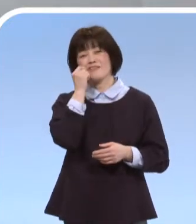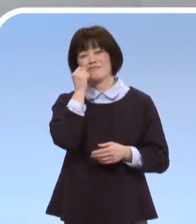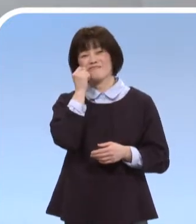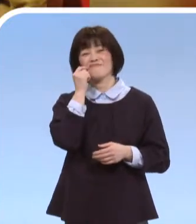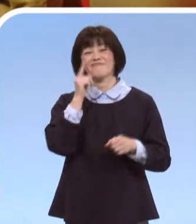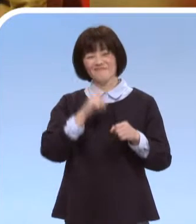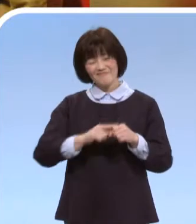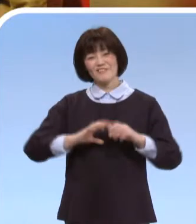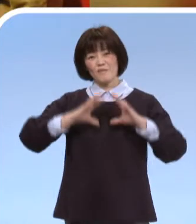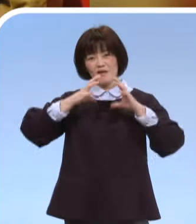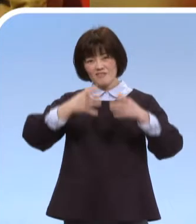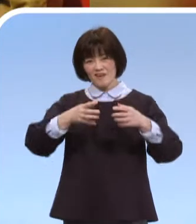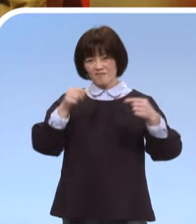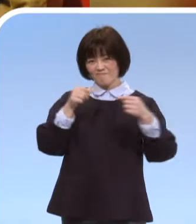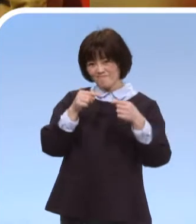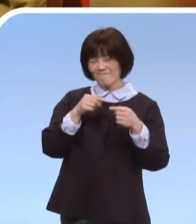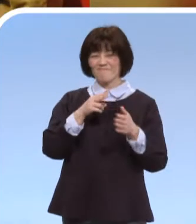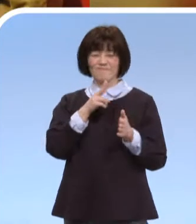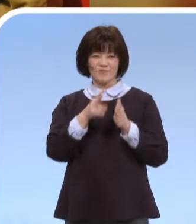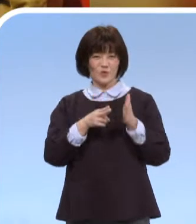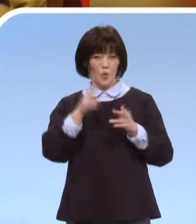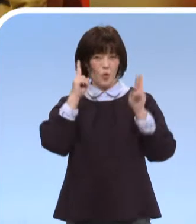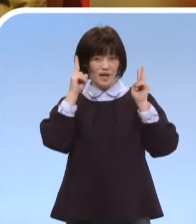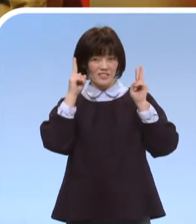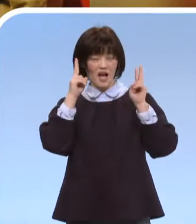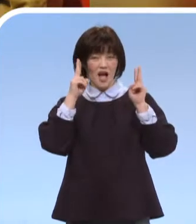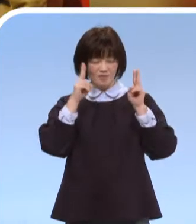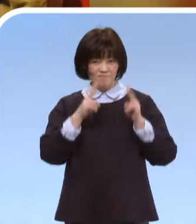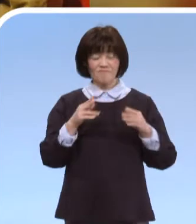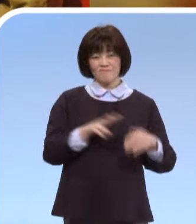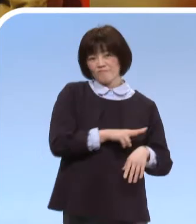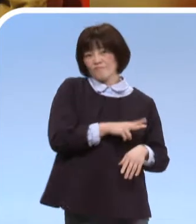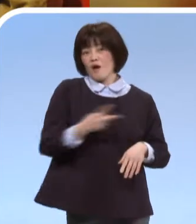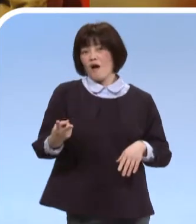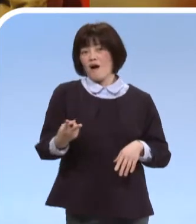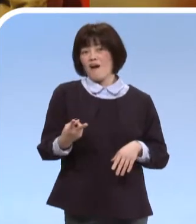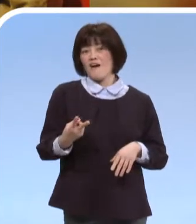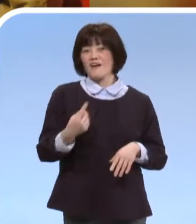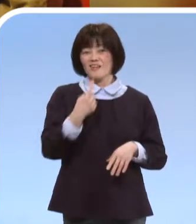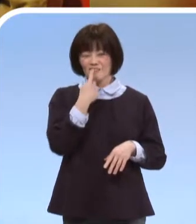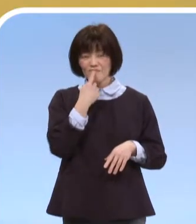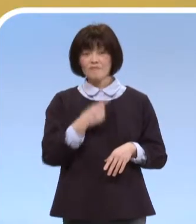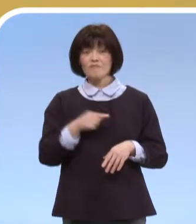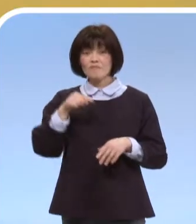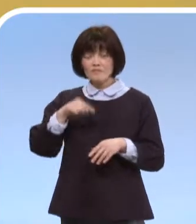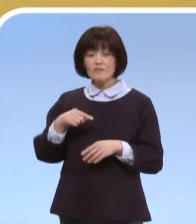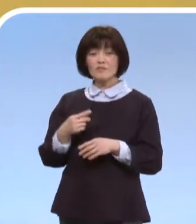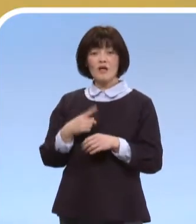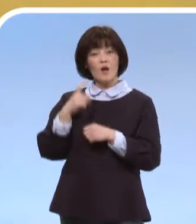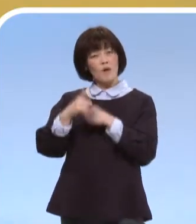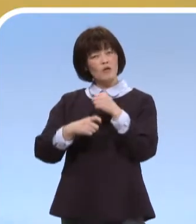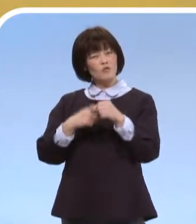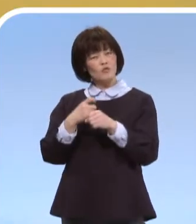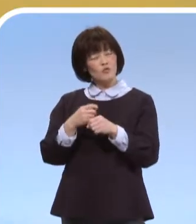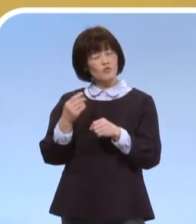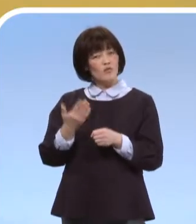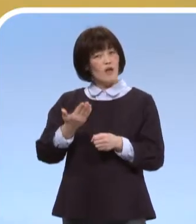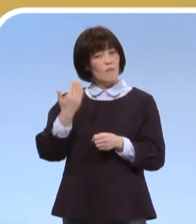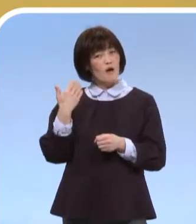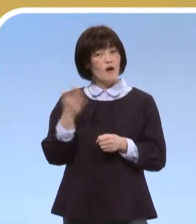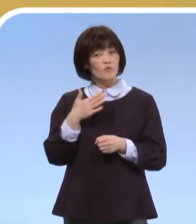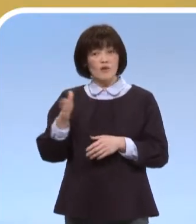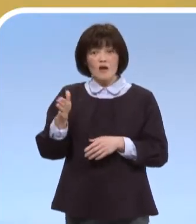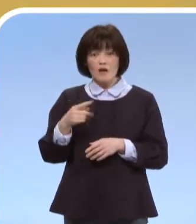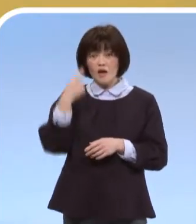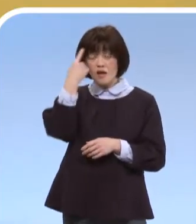いまして、で旅行会社にまず、まあ、社員として転職したことをきっかけに、外国人の観光客っていうのが、まあ、増え出